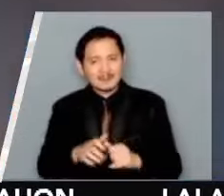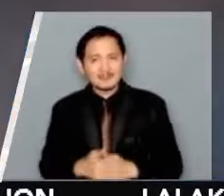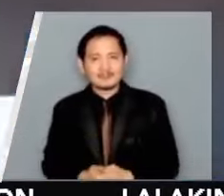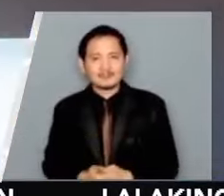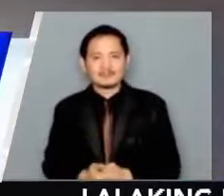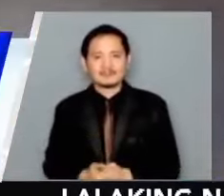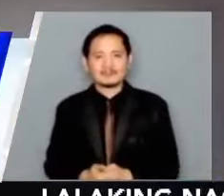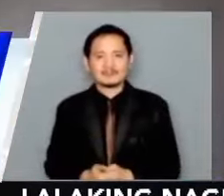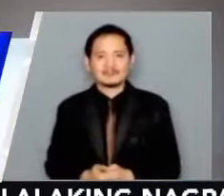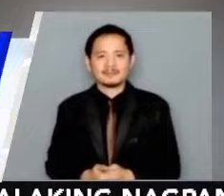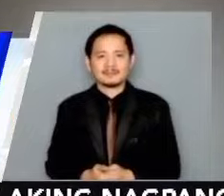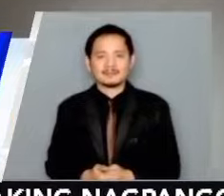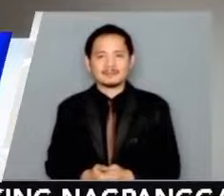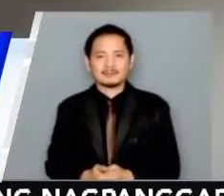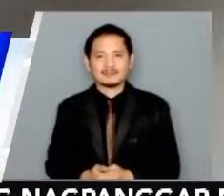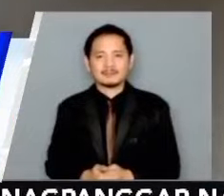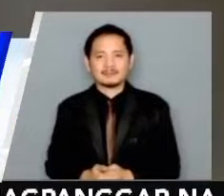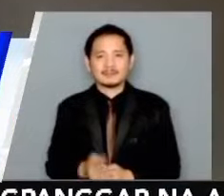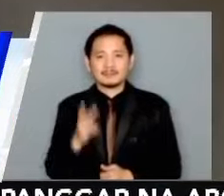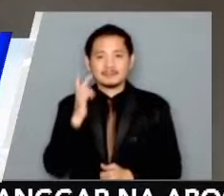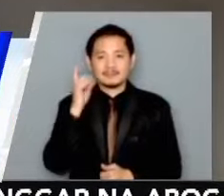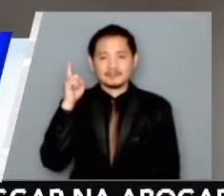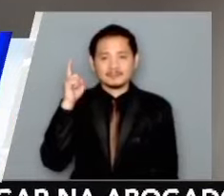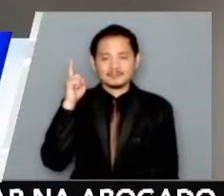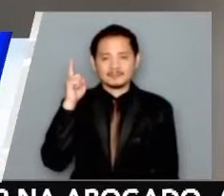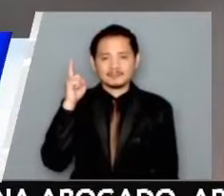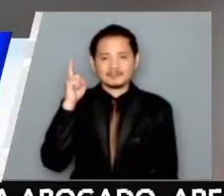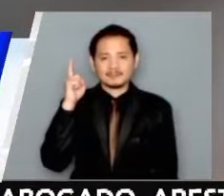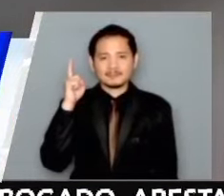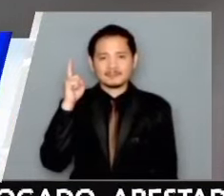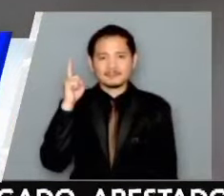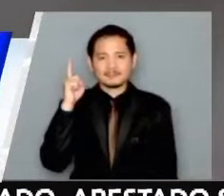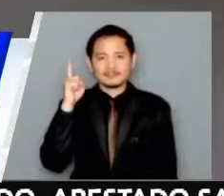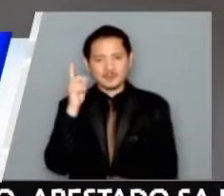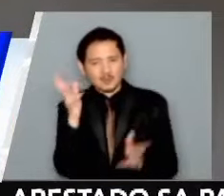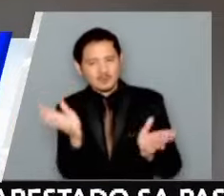Asos, asos! Awan, delikado din mo. Delikado din, baka ako